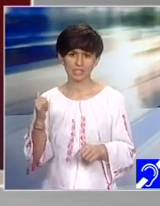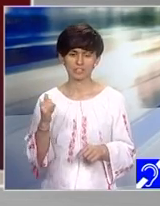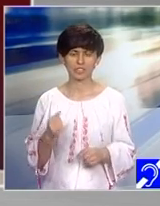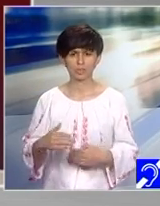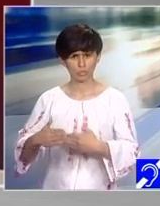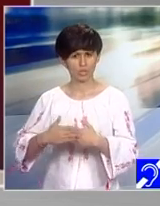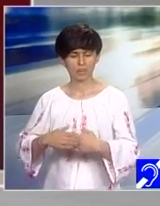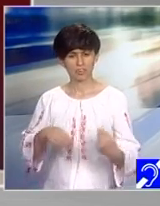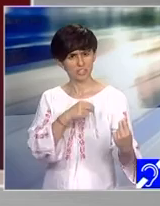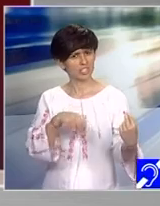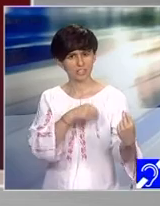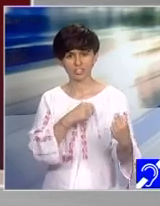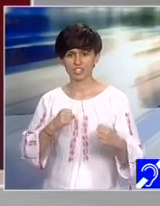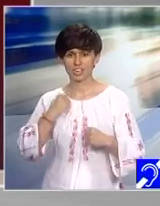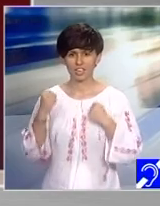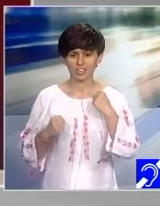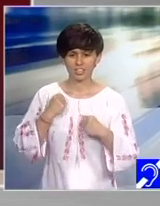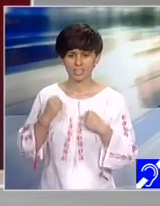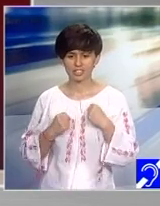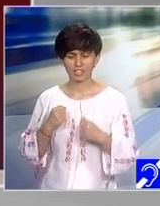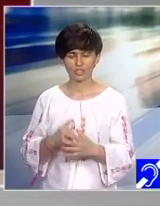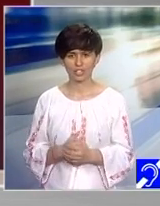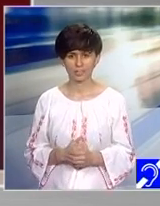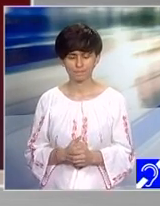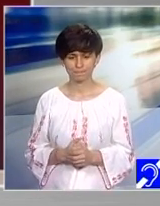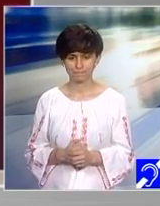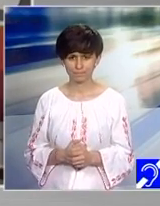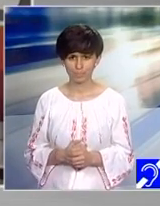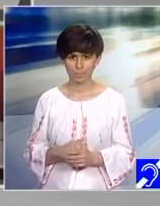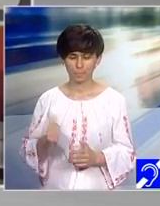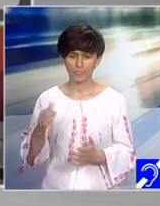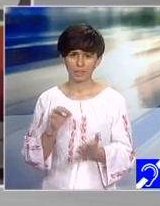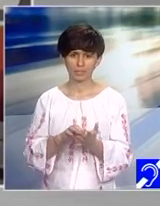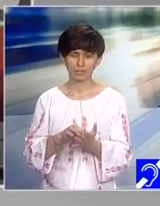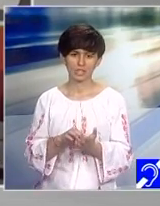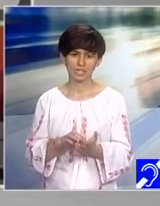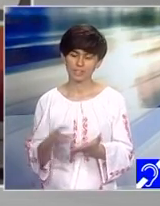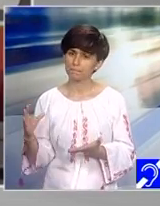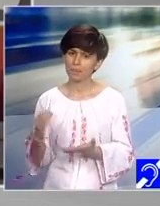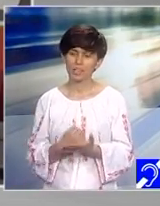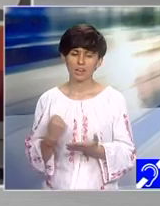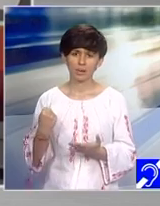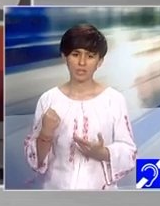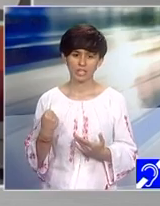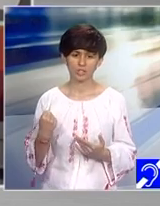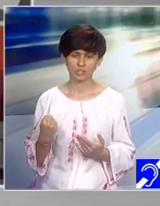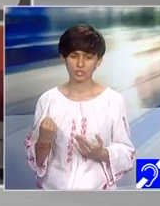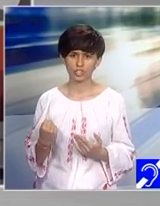cetăraș, jucăuși. Da, copii, da. Pentru prima dată am reușit de la